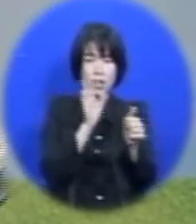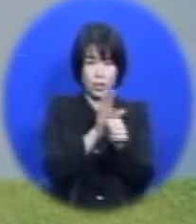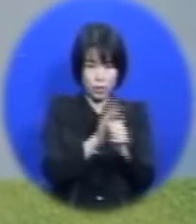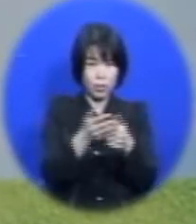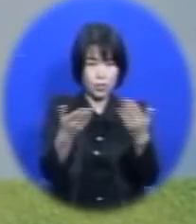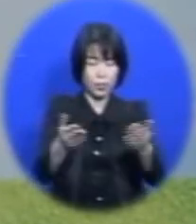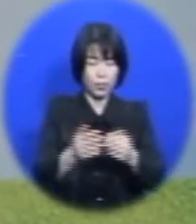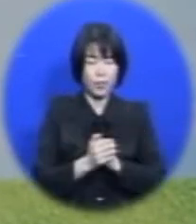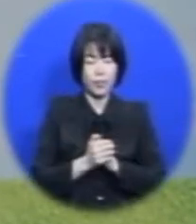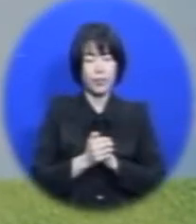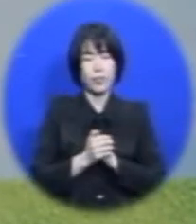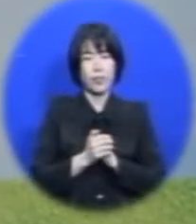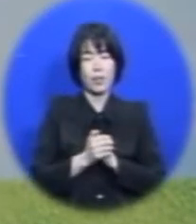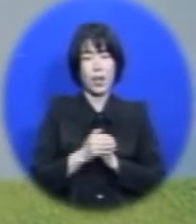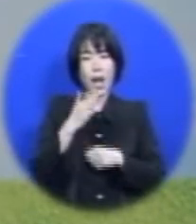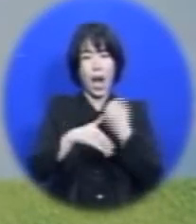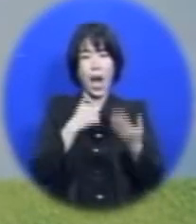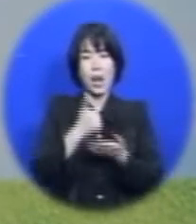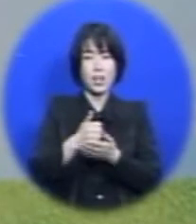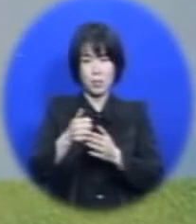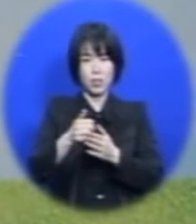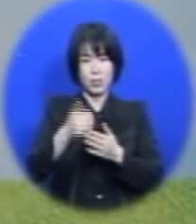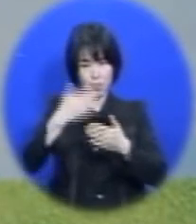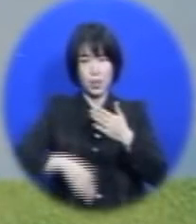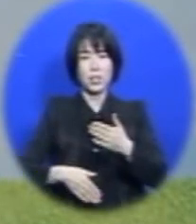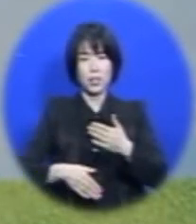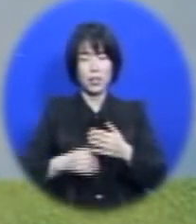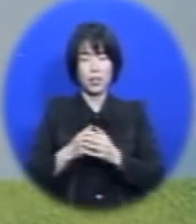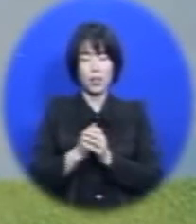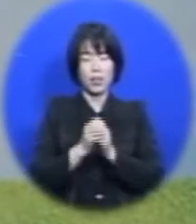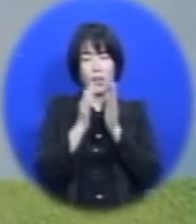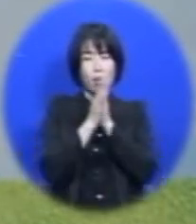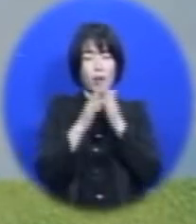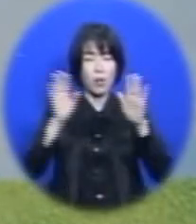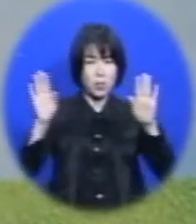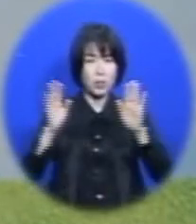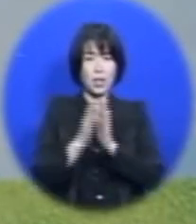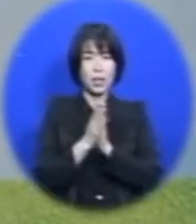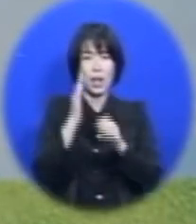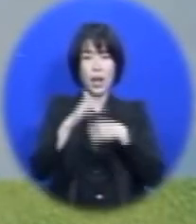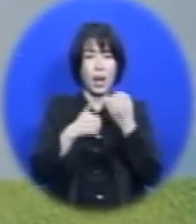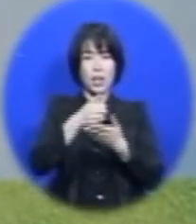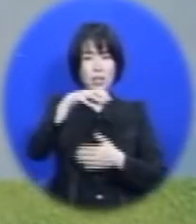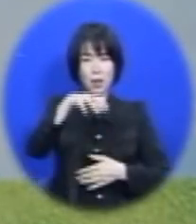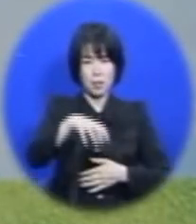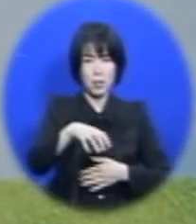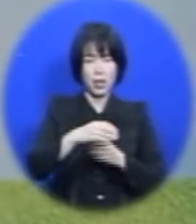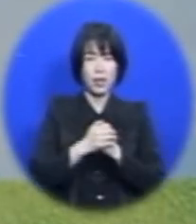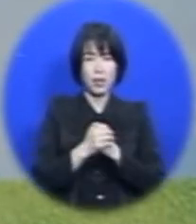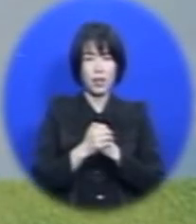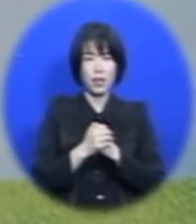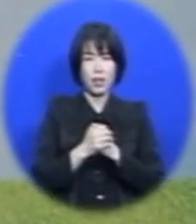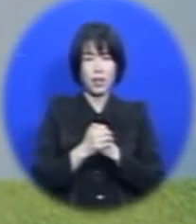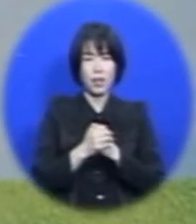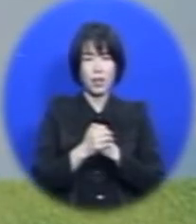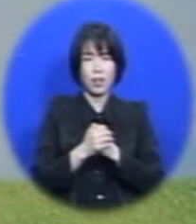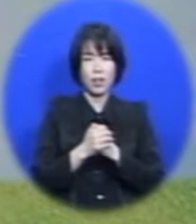인도하겠다. 하나님은 빠지겠다는 거야. 모세가 하나님 앞에